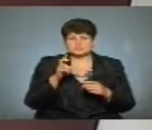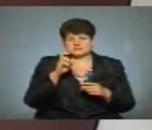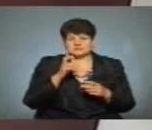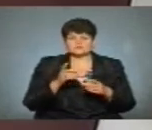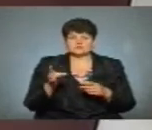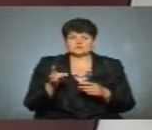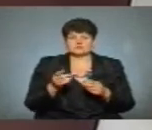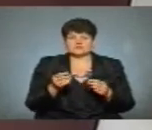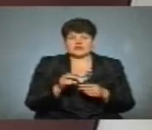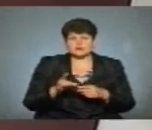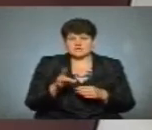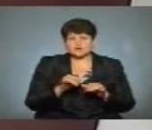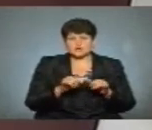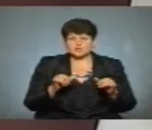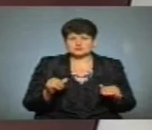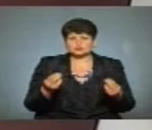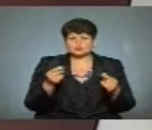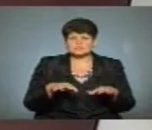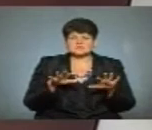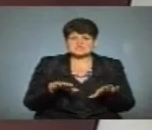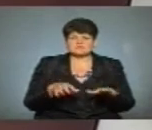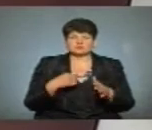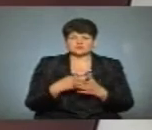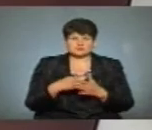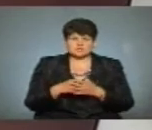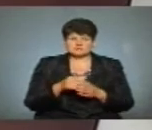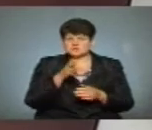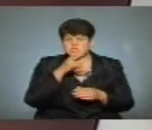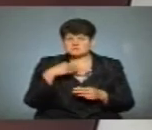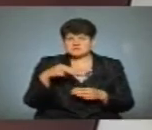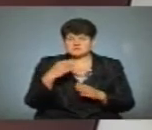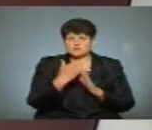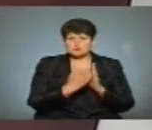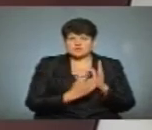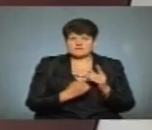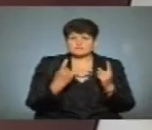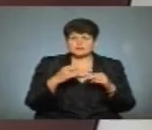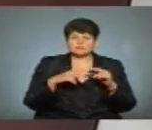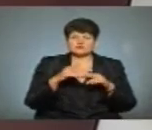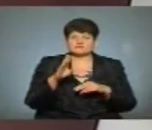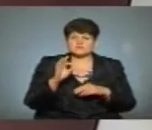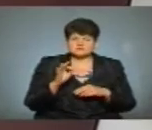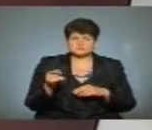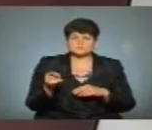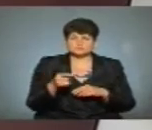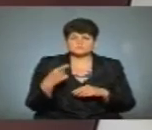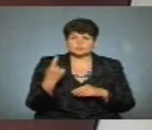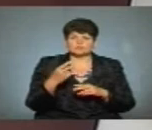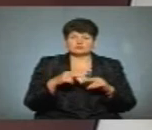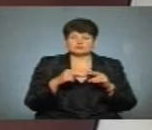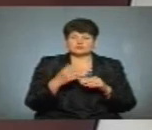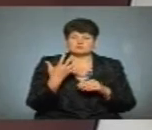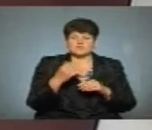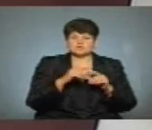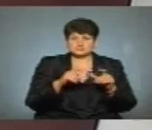регіонального розвитку, а також за кошти з місцевих бюджетів. Під час президентської програми «Велике будівництво» на Тернопільщині збудують 5